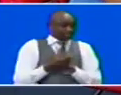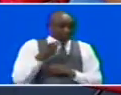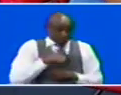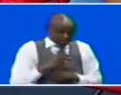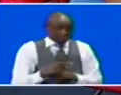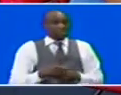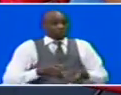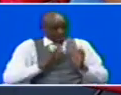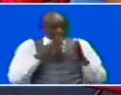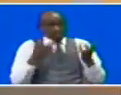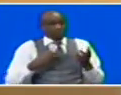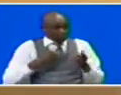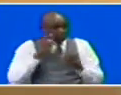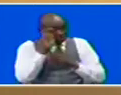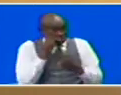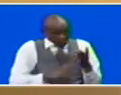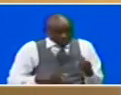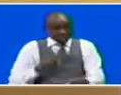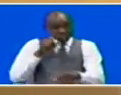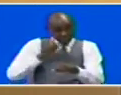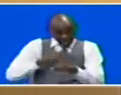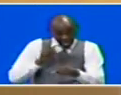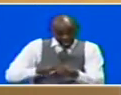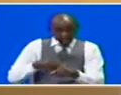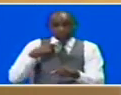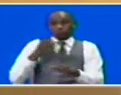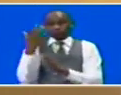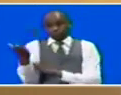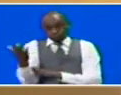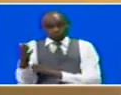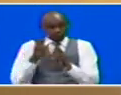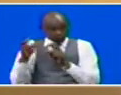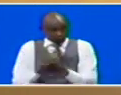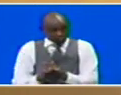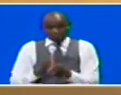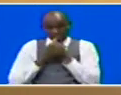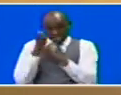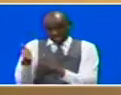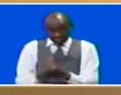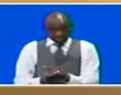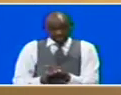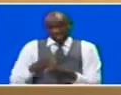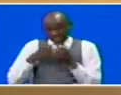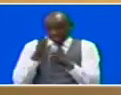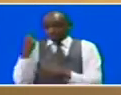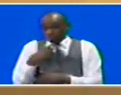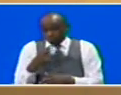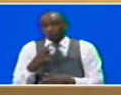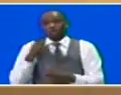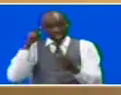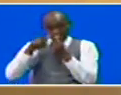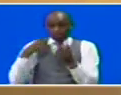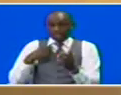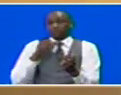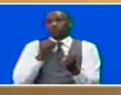gani ambavyo vinapaswa kuangaliwa wakati wa vyeti kukaguliwa, haswa kwa viongozi ambao wana nia ya